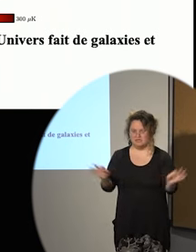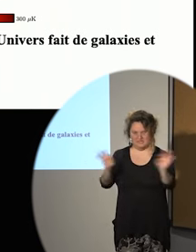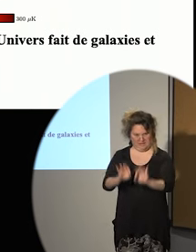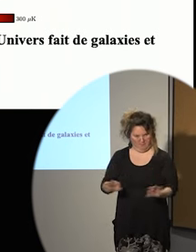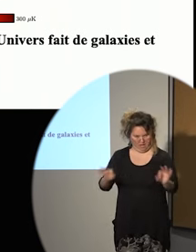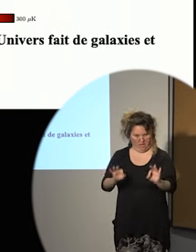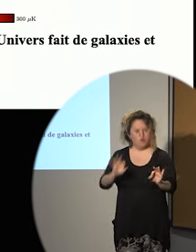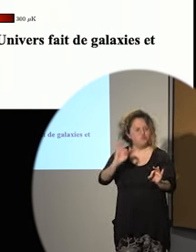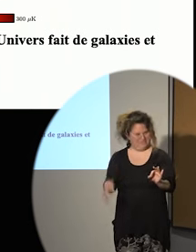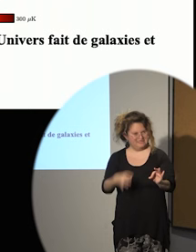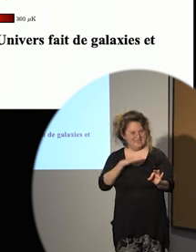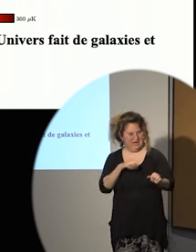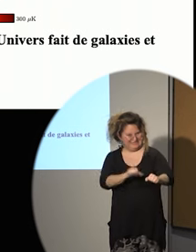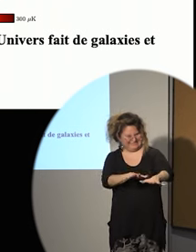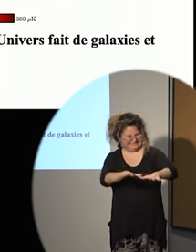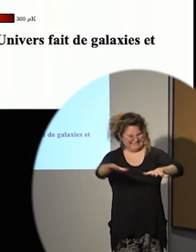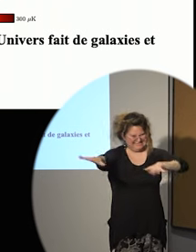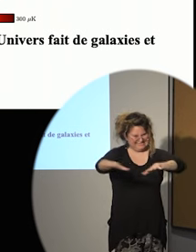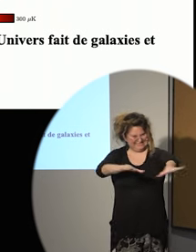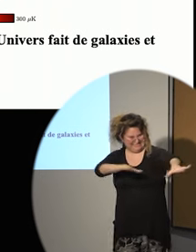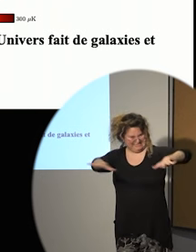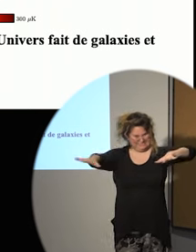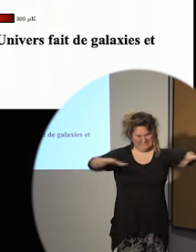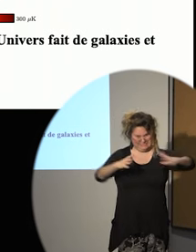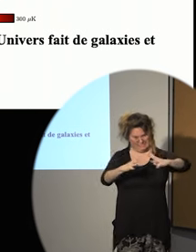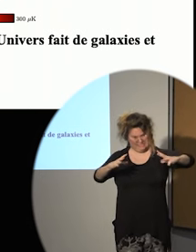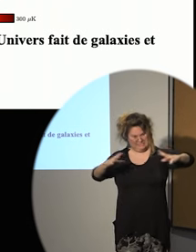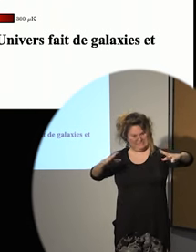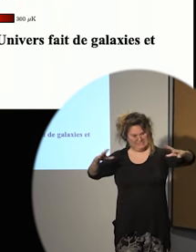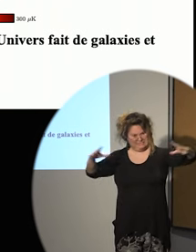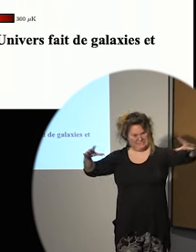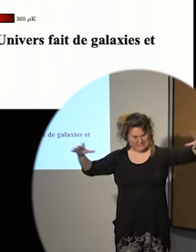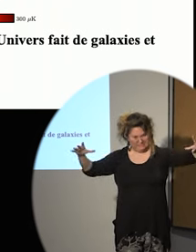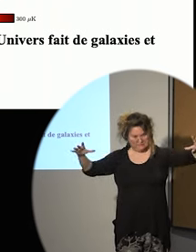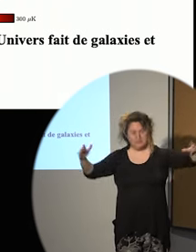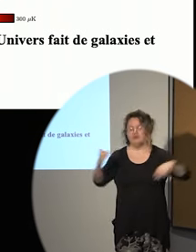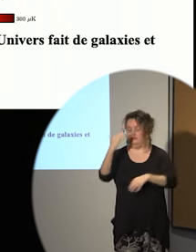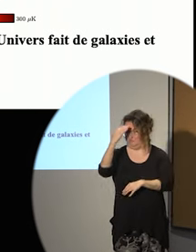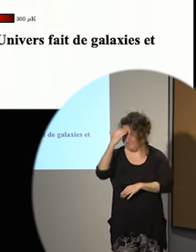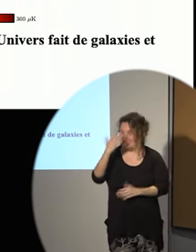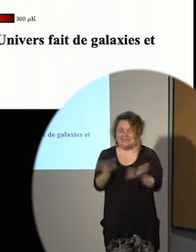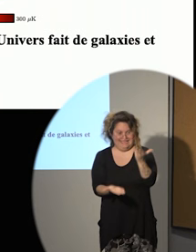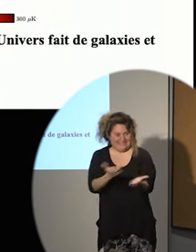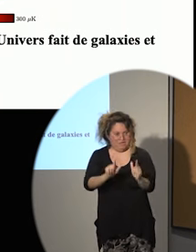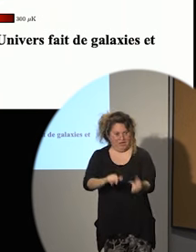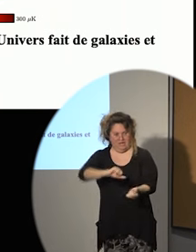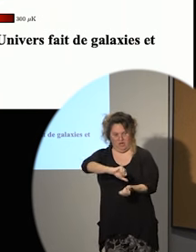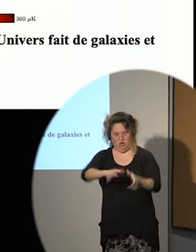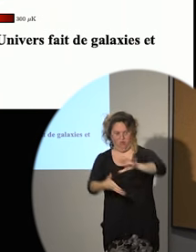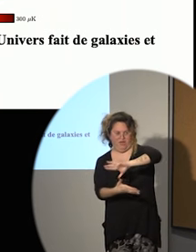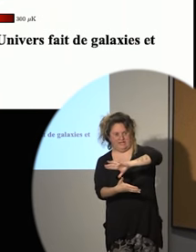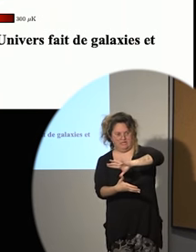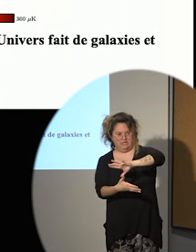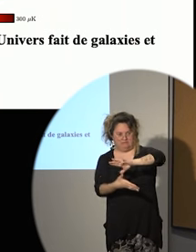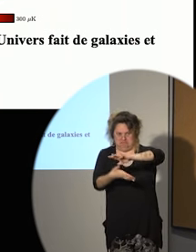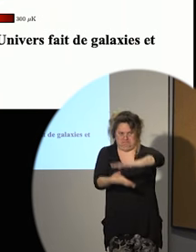l'expansion de l'univers. Dès qu'il est à l'équilibre, notre Voie lactée, la taille de notre Voie lactée, par contre, vous ne pouvez plus avoir d'expansion.